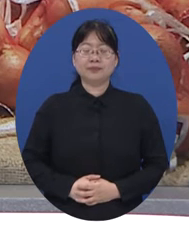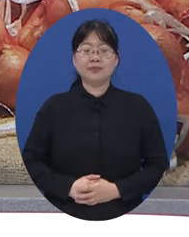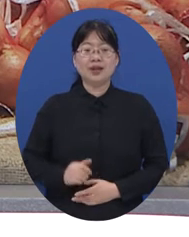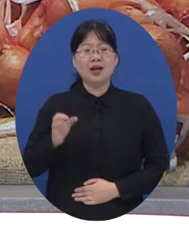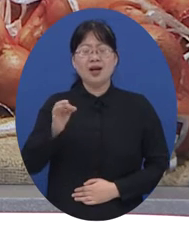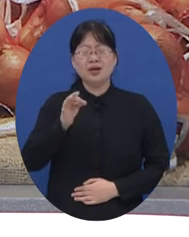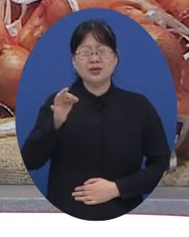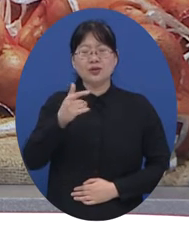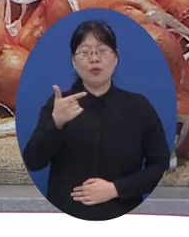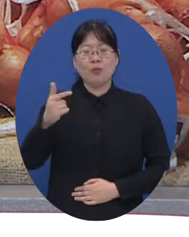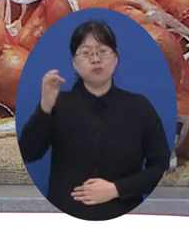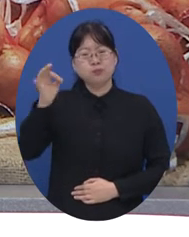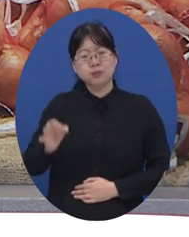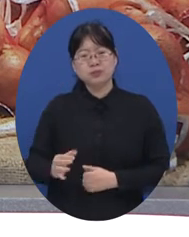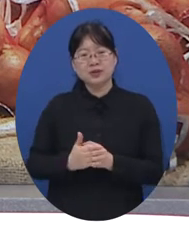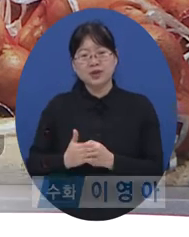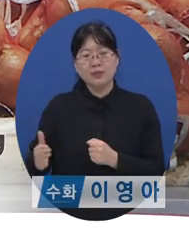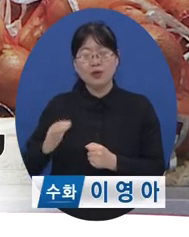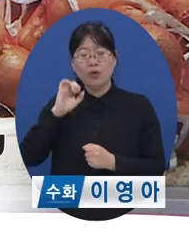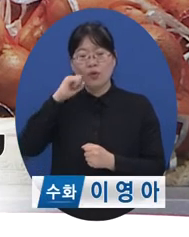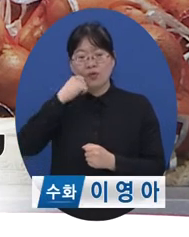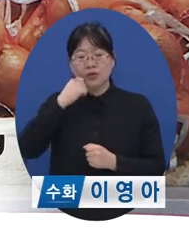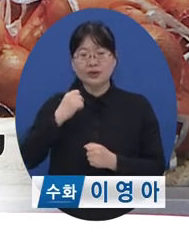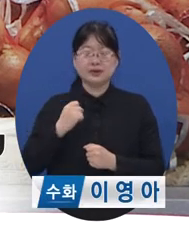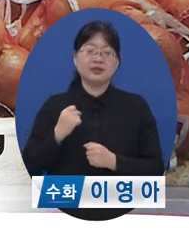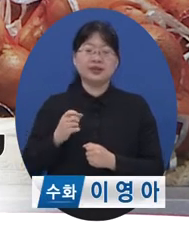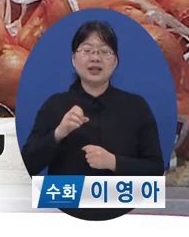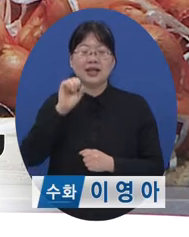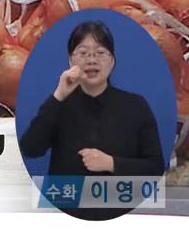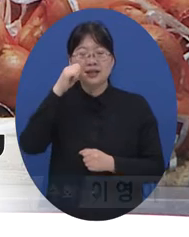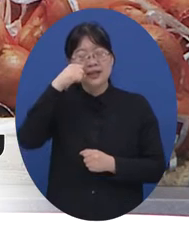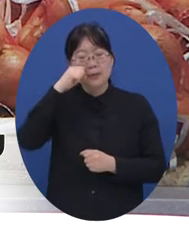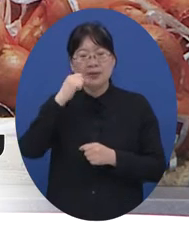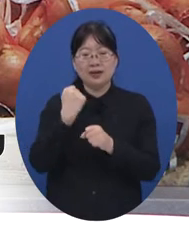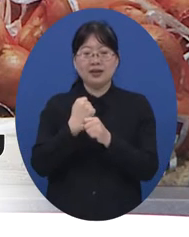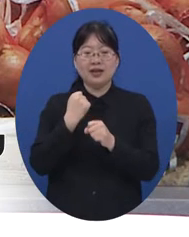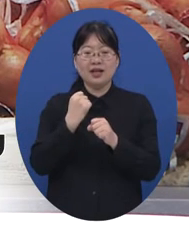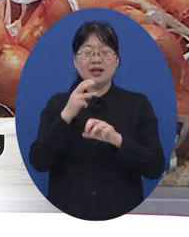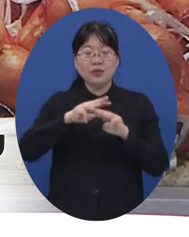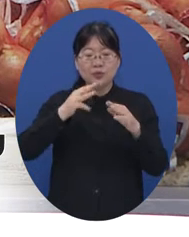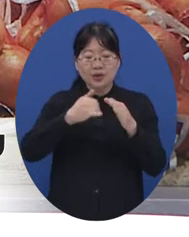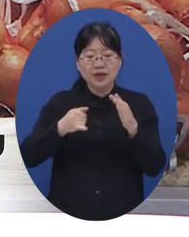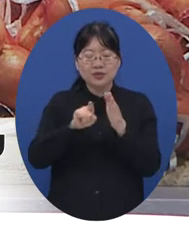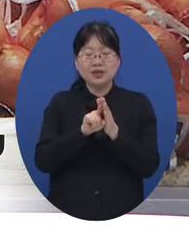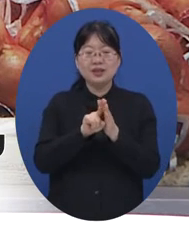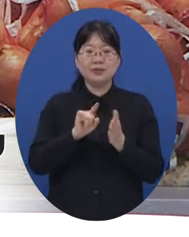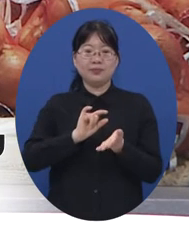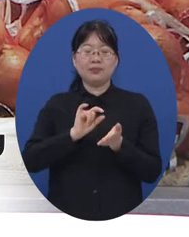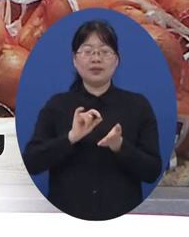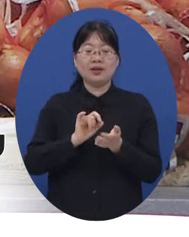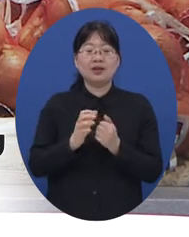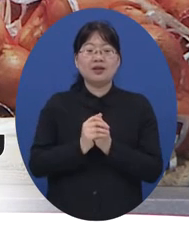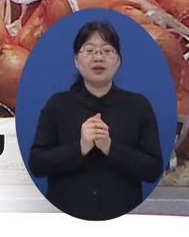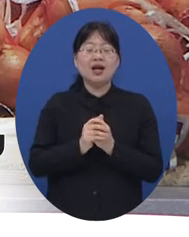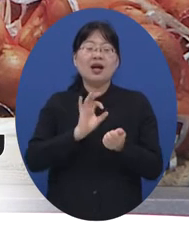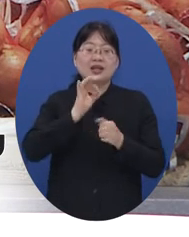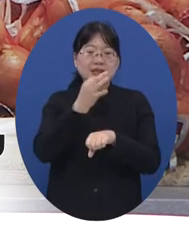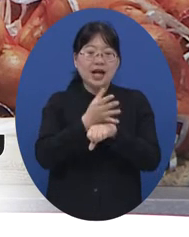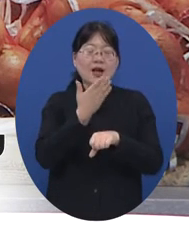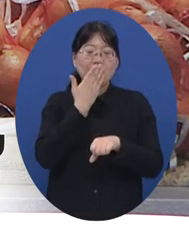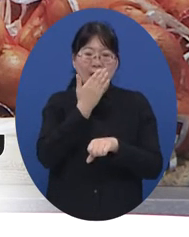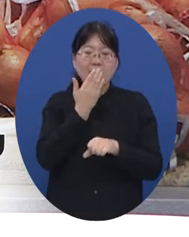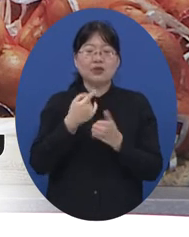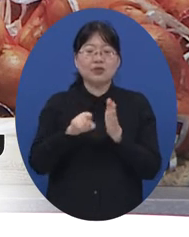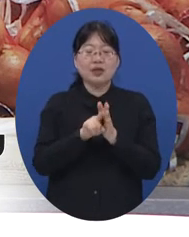가격이 너무 내려가 어려움을 겪는 양파 농가를 위해 경기도가 소비 촉진 운동을 벌이고 있습니다. 과다 농작된 질 좋은 물건을